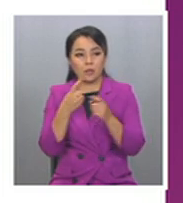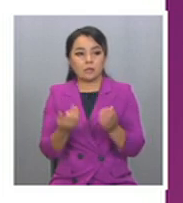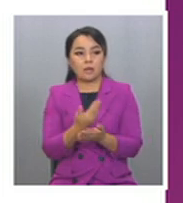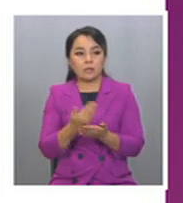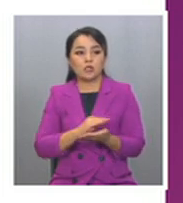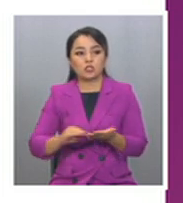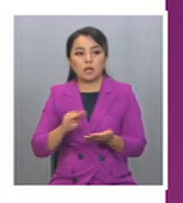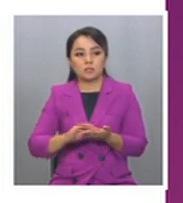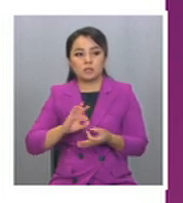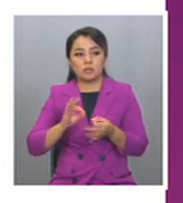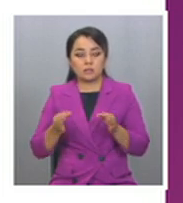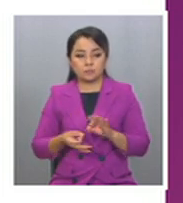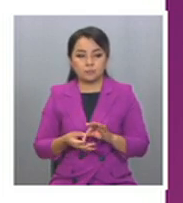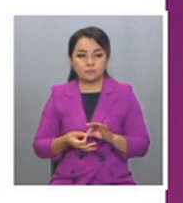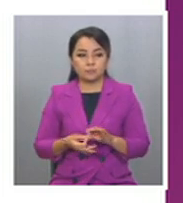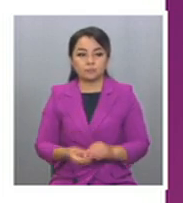жазыңыз.